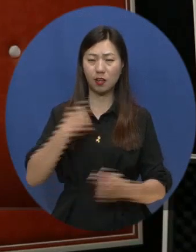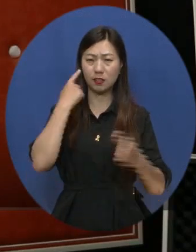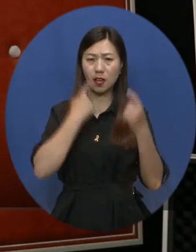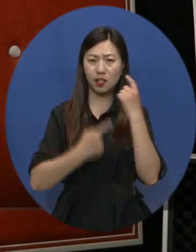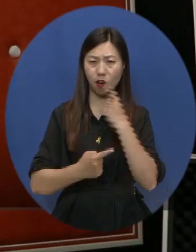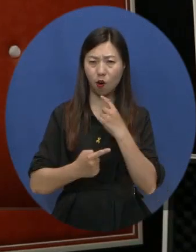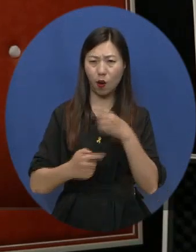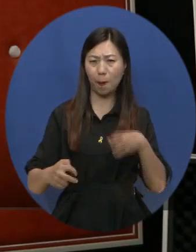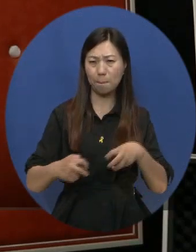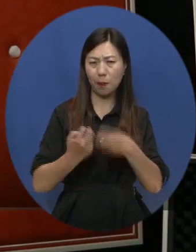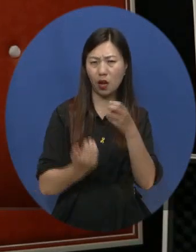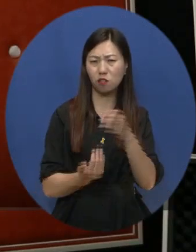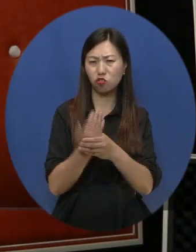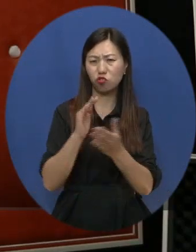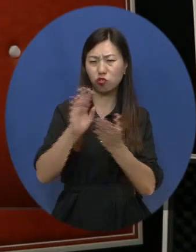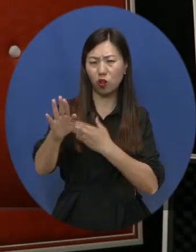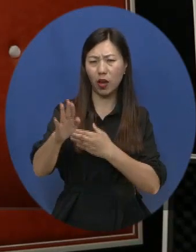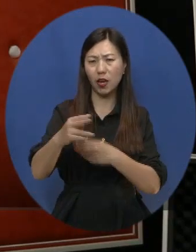2년 반 정도 있다가